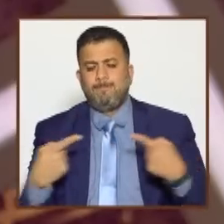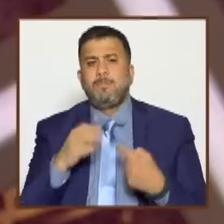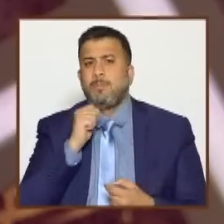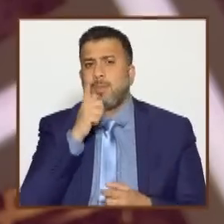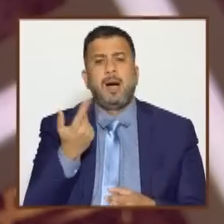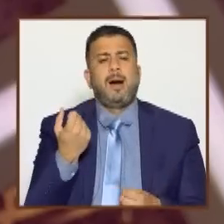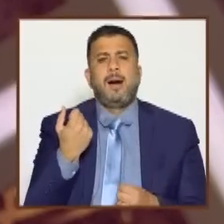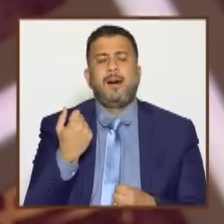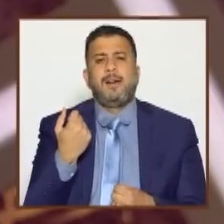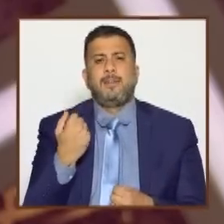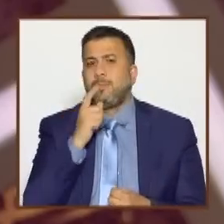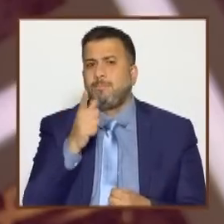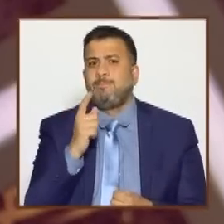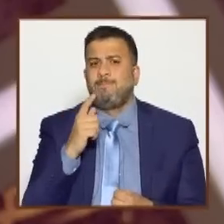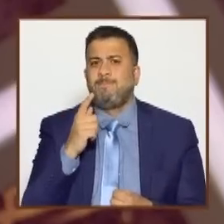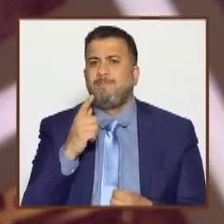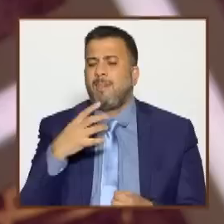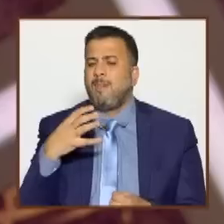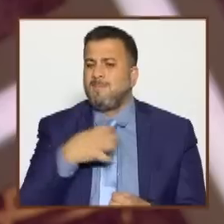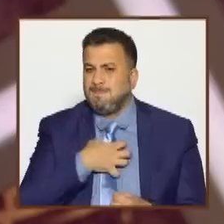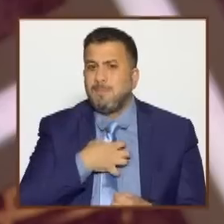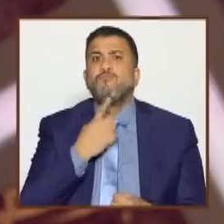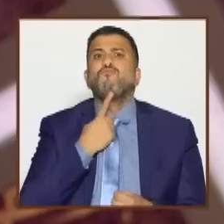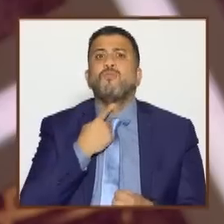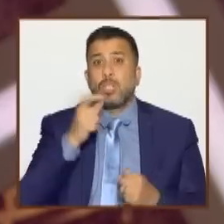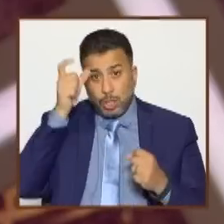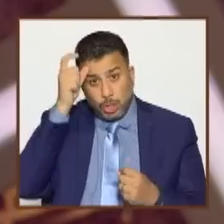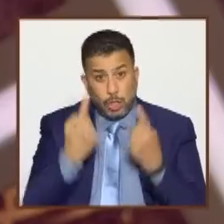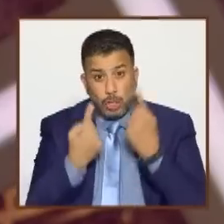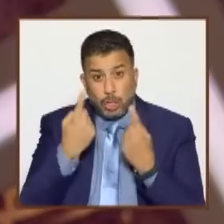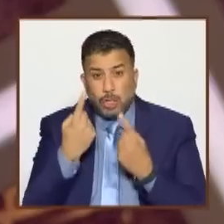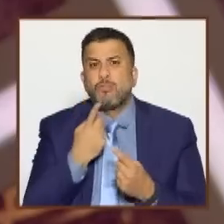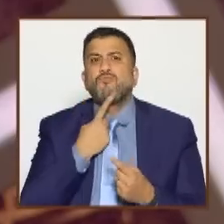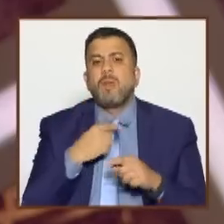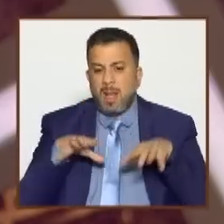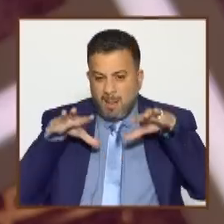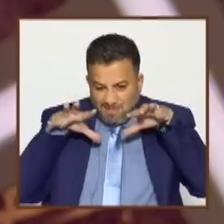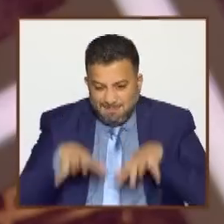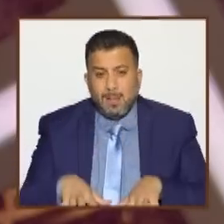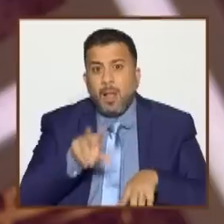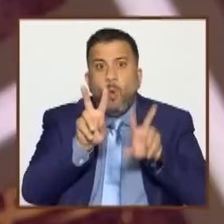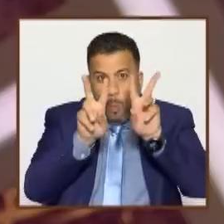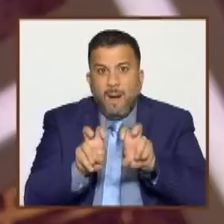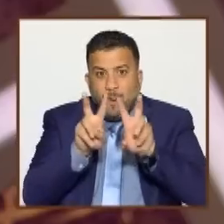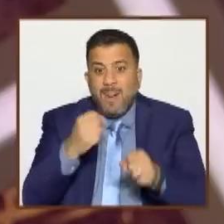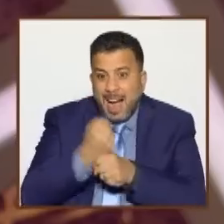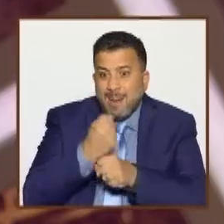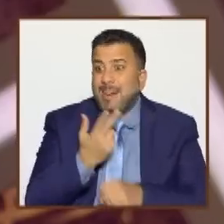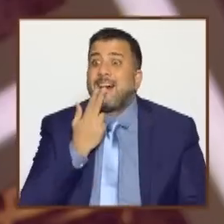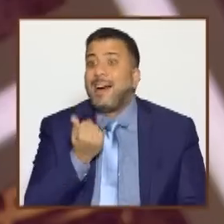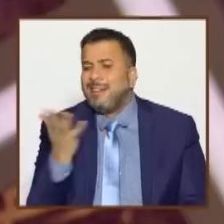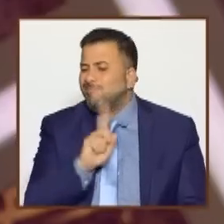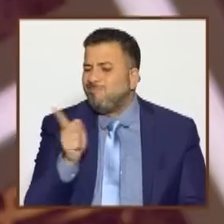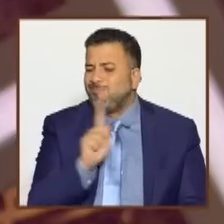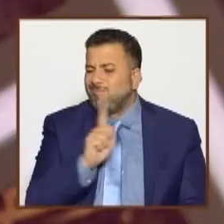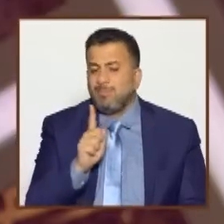ترك العمل وإلى تثبيطه وإلى تهوين العمل، فيجب عليه أن ينتفض على شيطانه